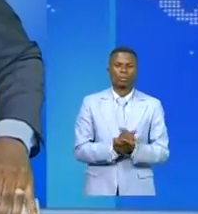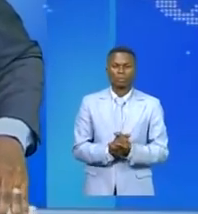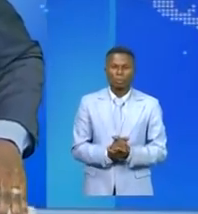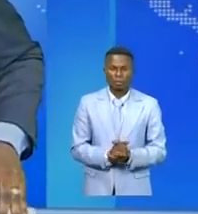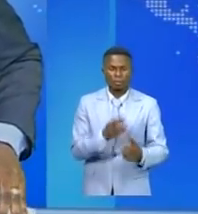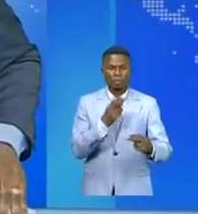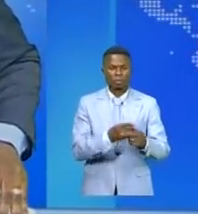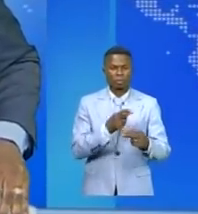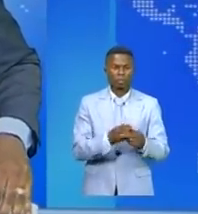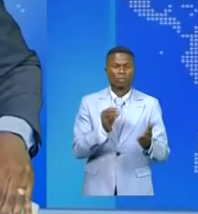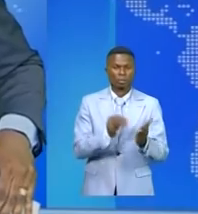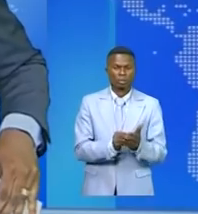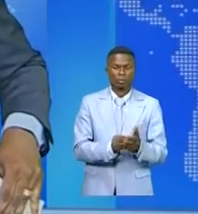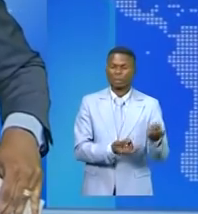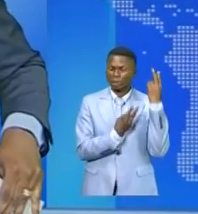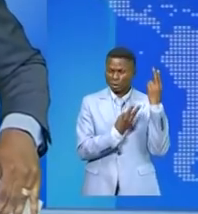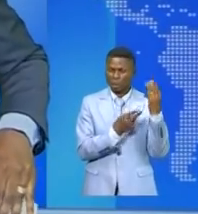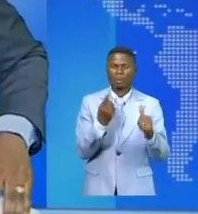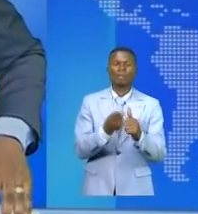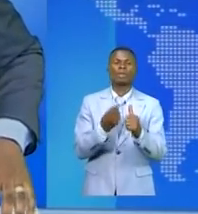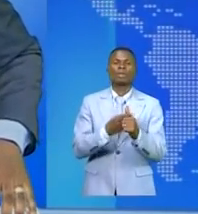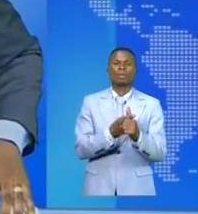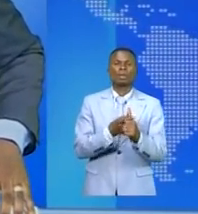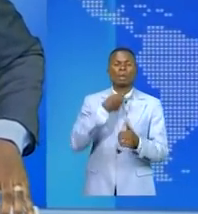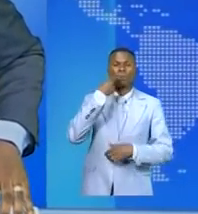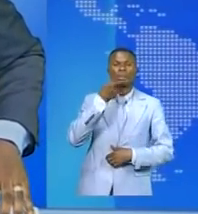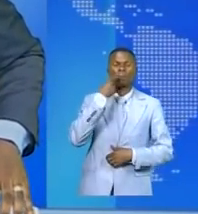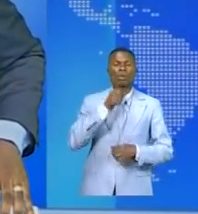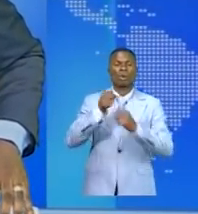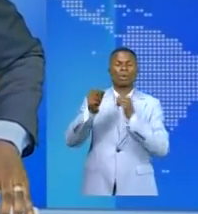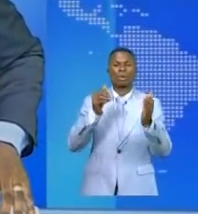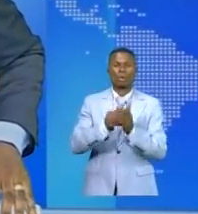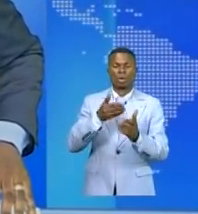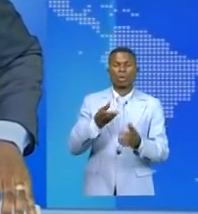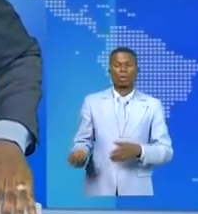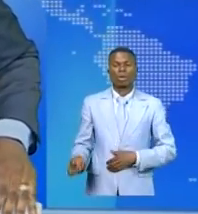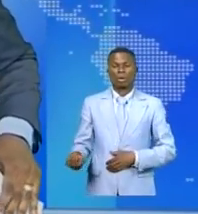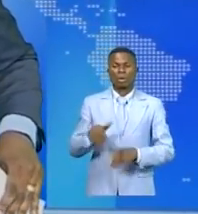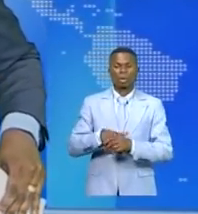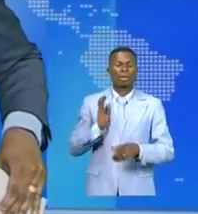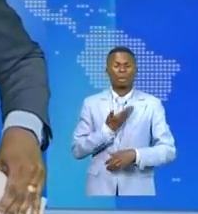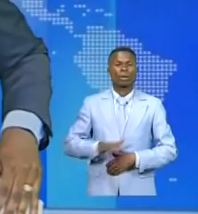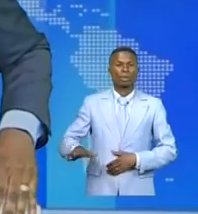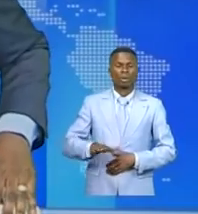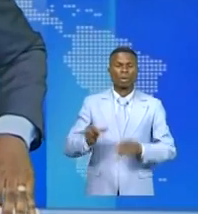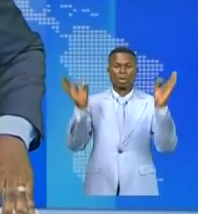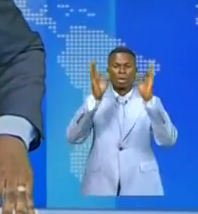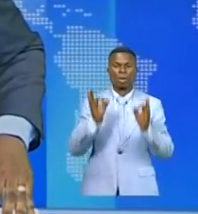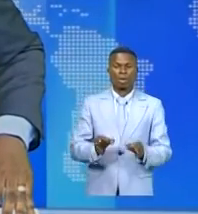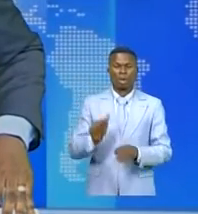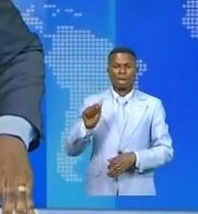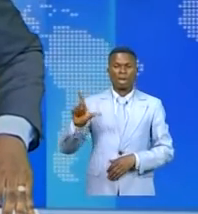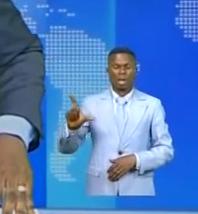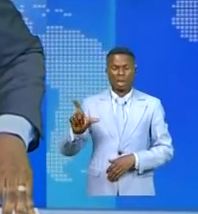Ils gardent en eux encore des valeurs, surtout quand il faut parler de la lutte contre la corruption dans le pays. La fondation Al-Kitenge